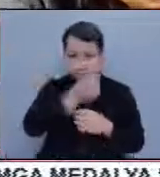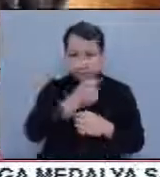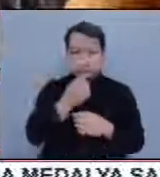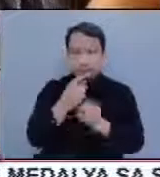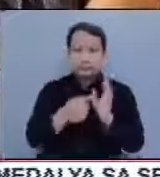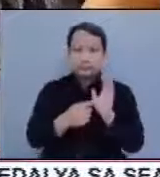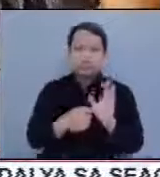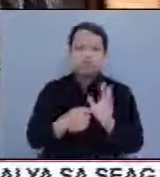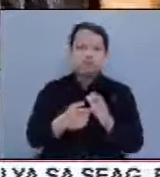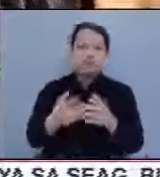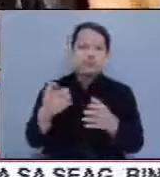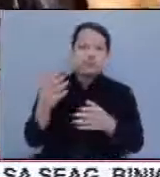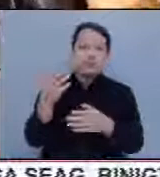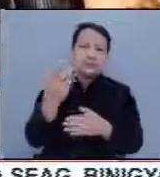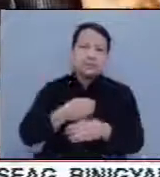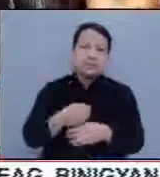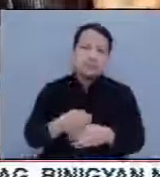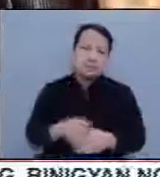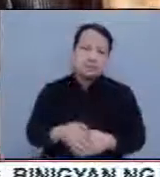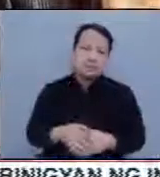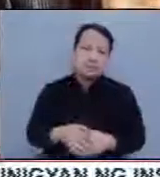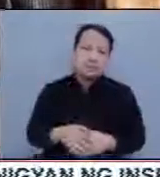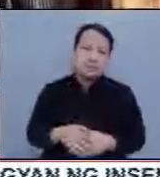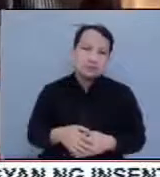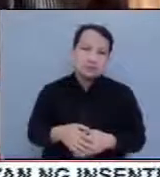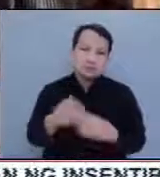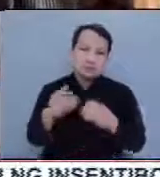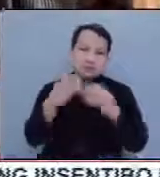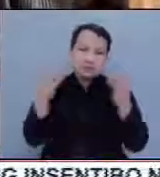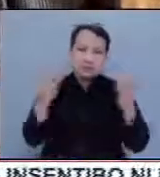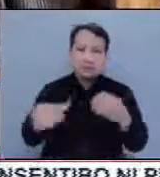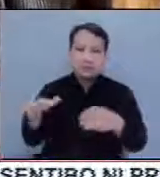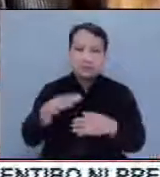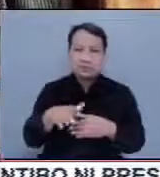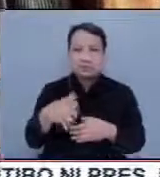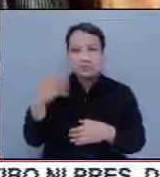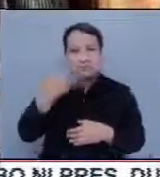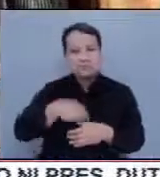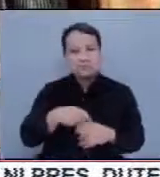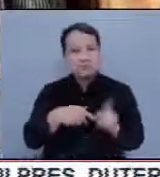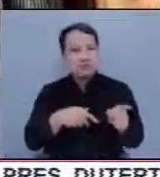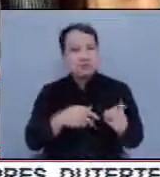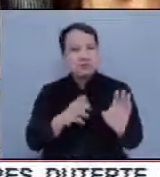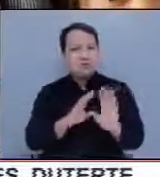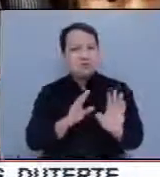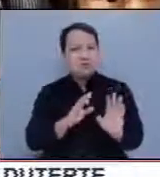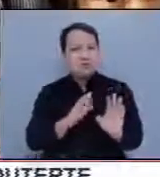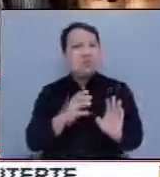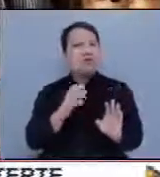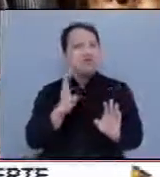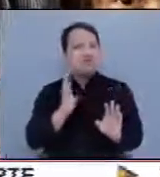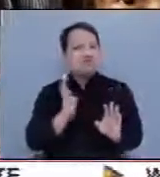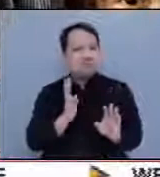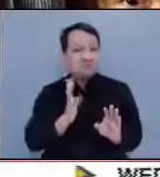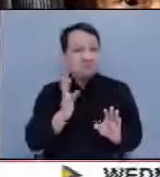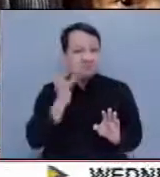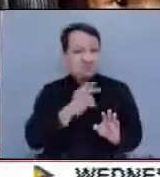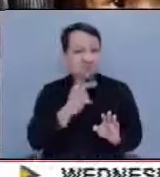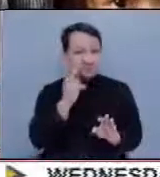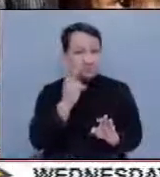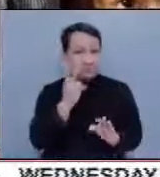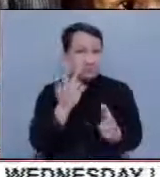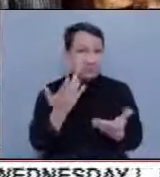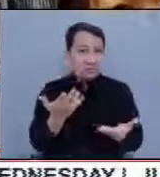Eh, hindi pala. Very celebrity pala ang peg niyo dyan, pero maganda, hindi magpa-apekto sabi ng ibang tao. And see, ngayon, di